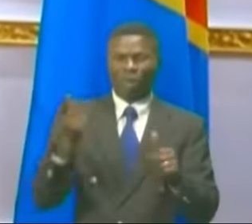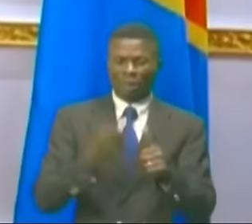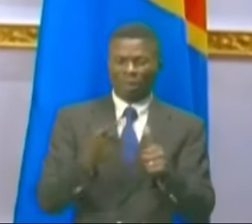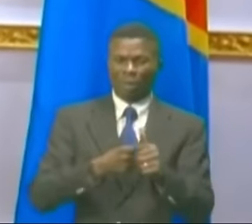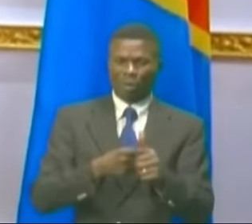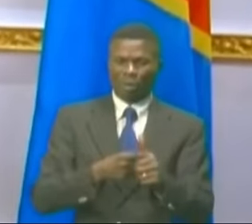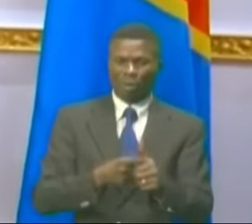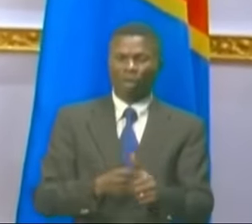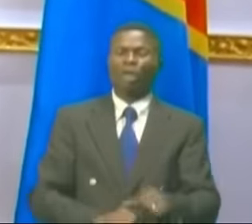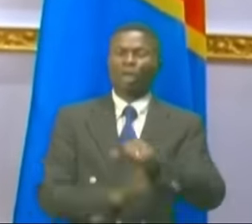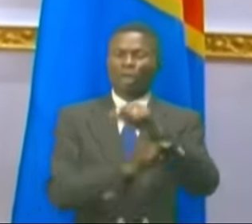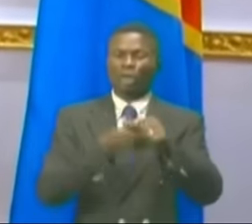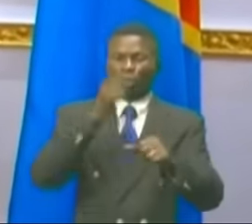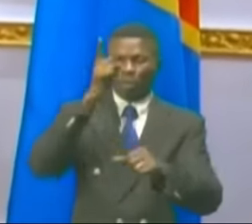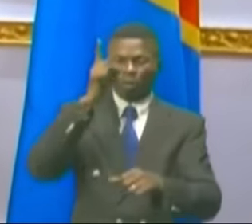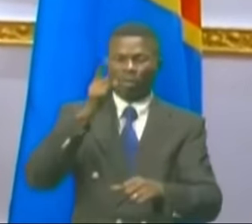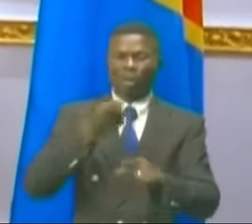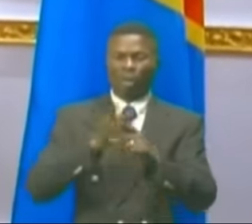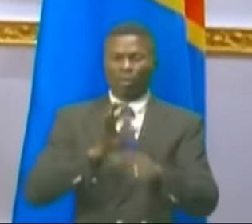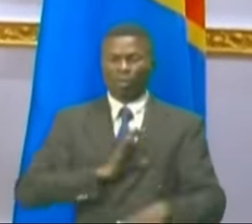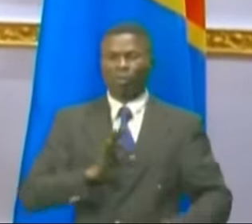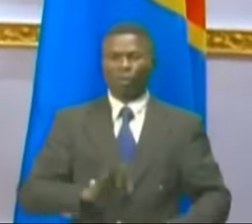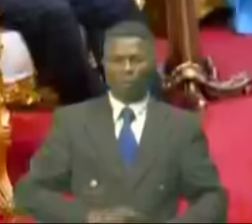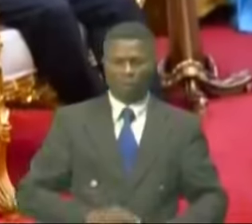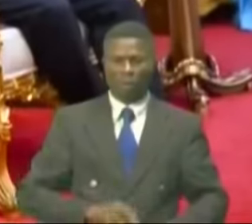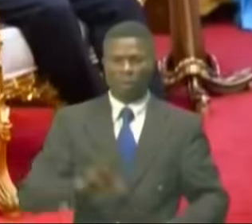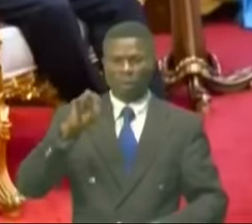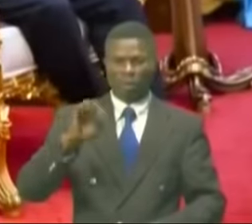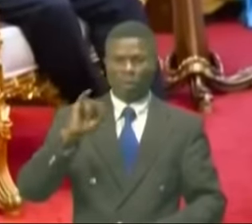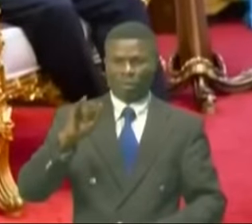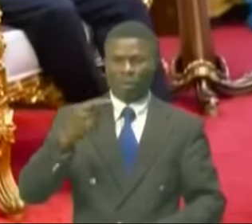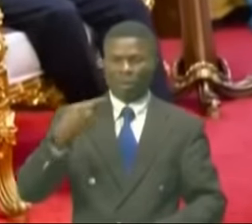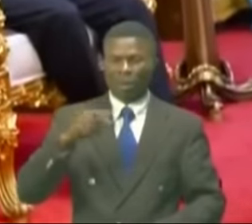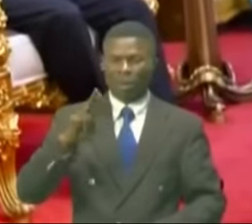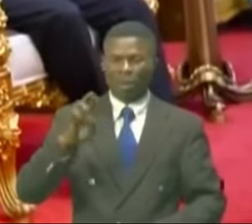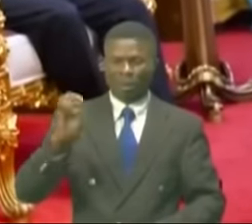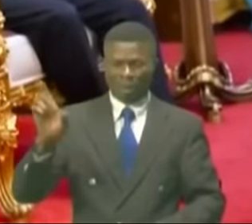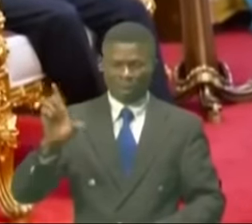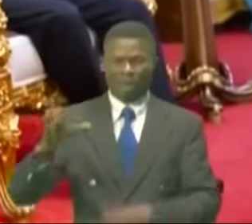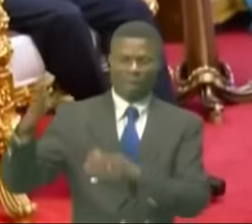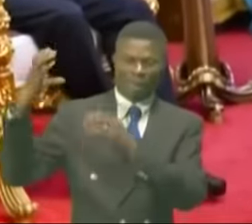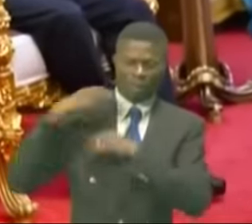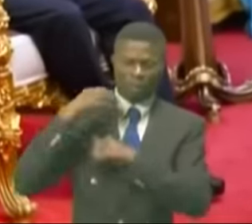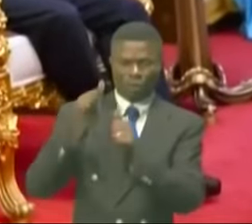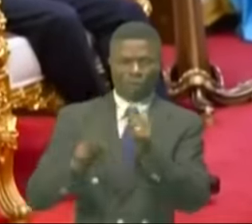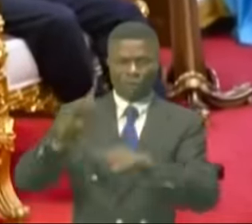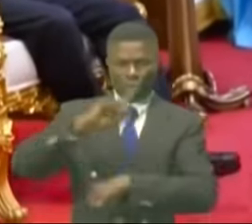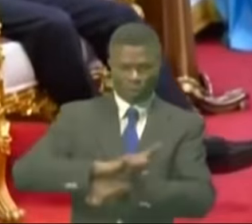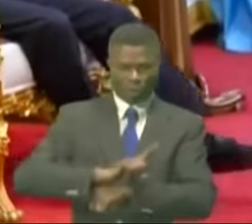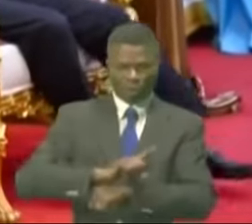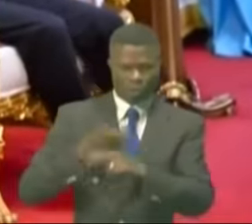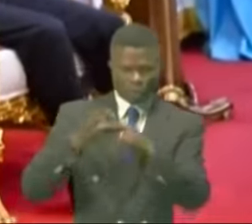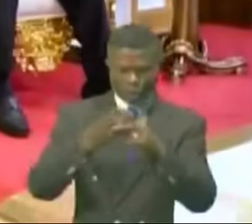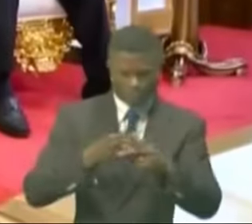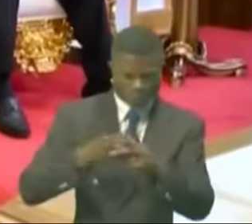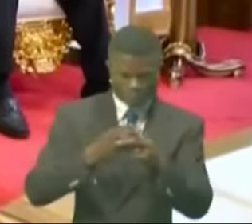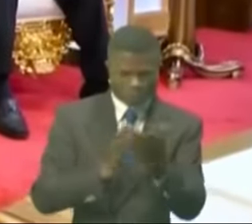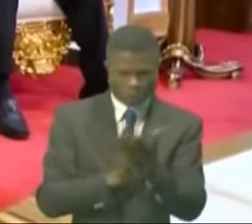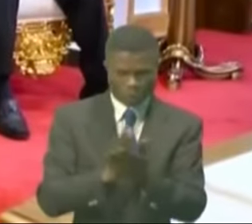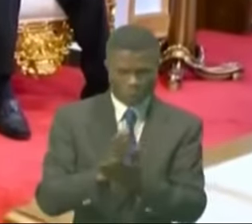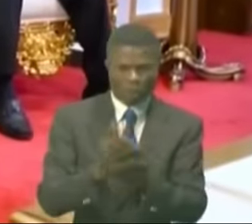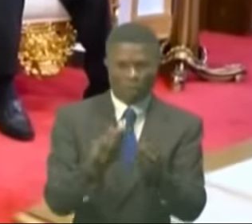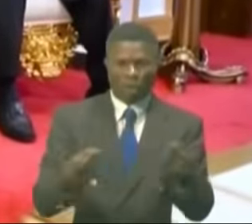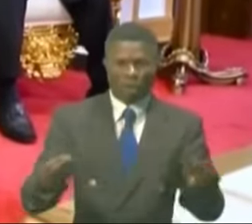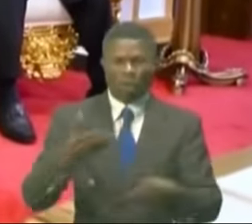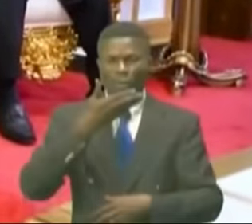de la part du président Félix Tshisekedi. Miguel Cachal, pour sa part, se charge donc au quotidien d'en faire un suivi minutieux pour des